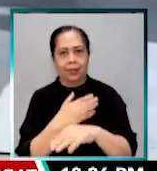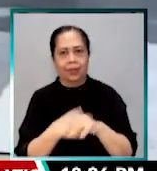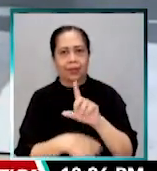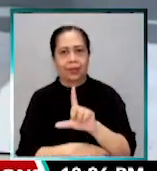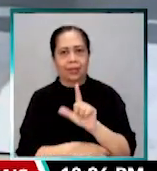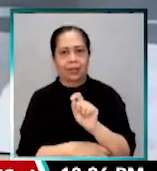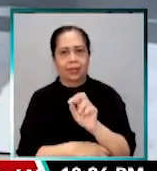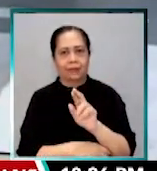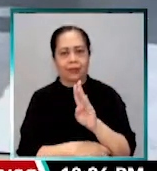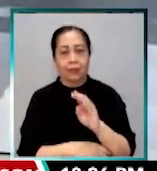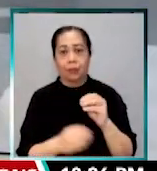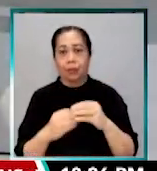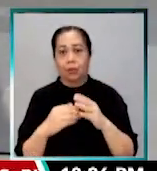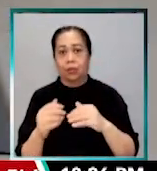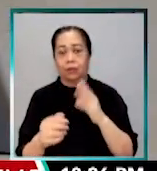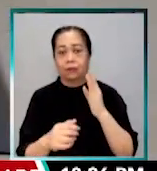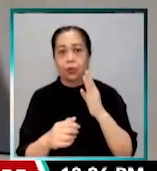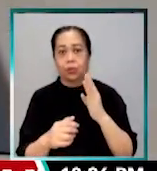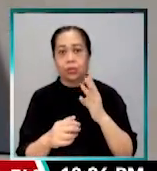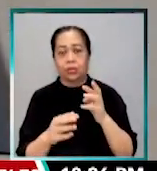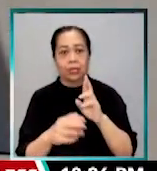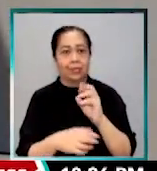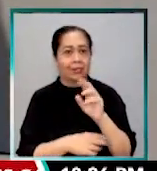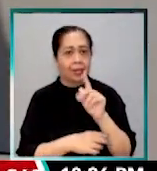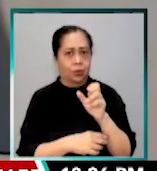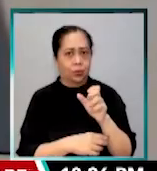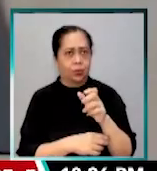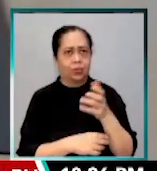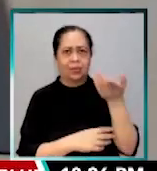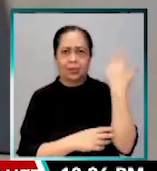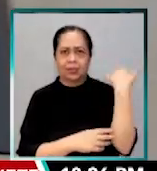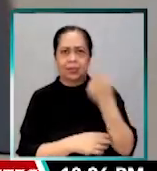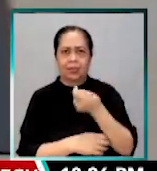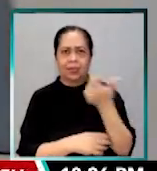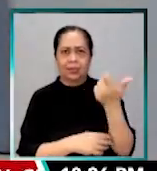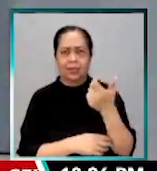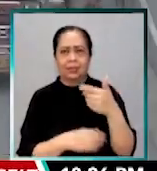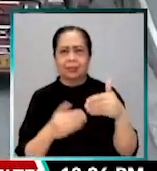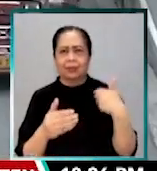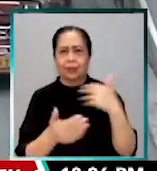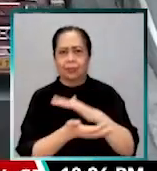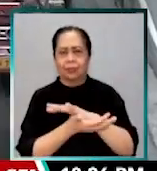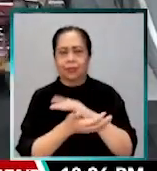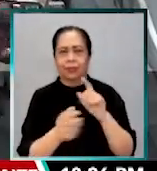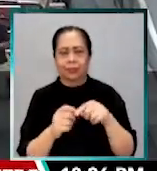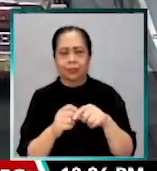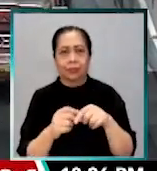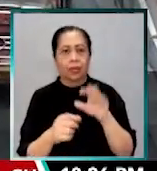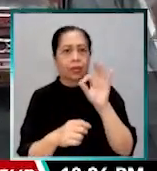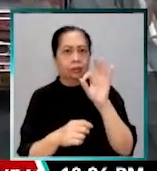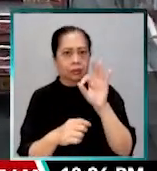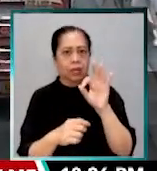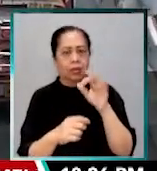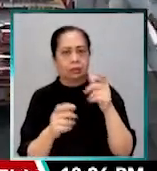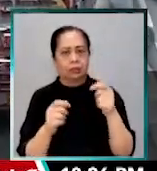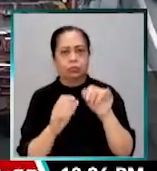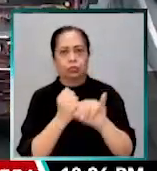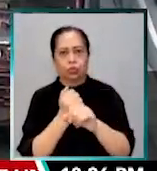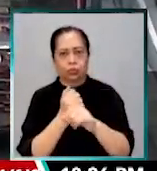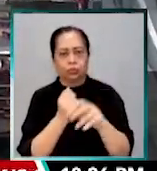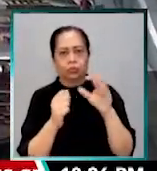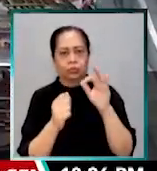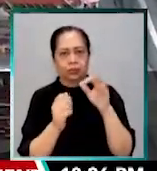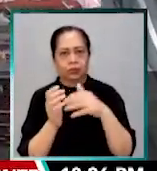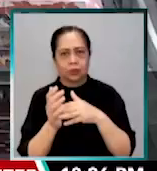sa mahigit 40 ruta ng jeep na inalis noong magkapandemya. Tinatayang 9,000 units ng mga jeep ang makakapasada